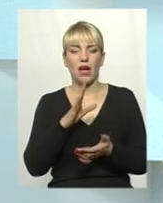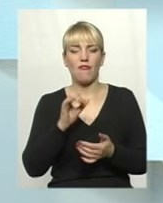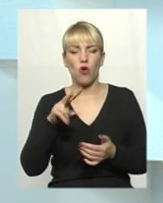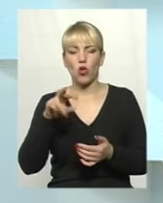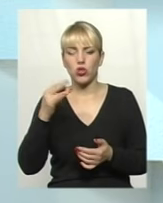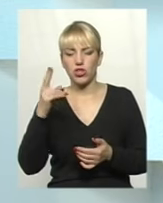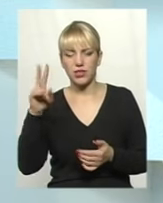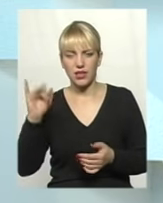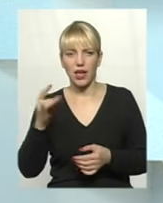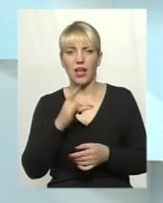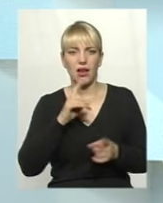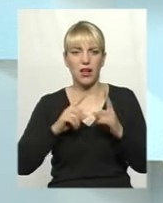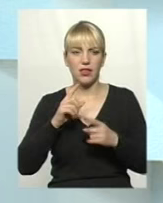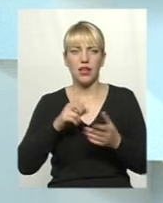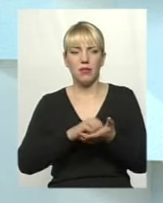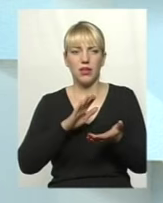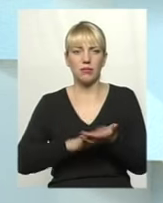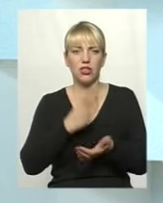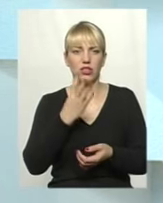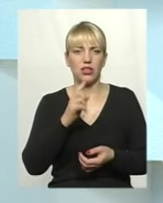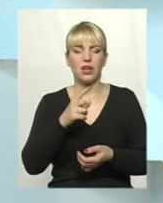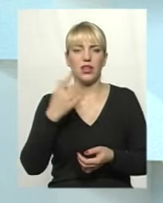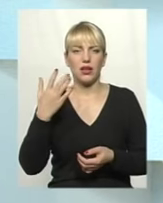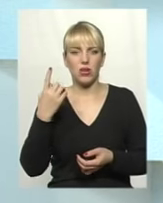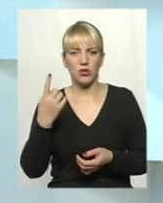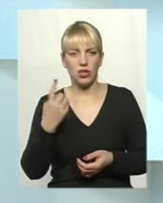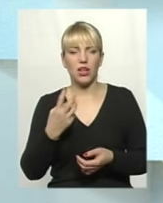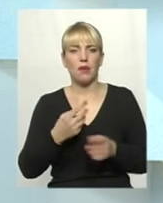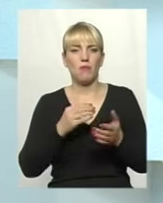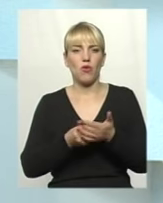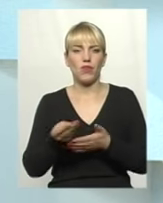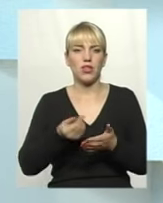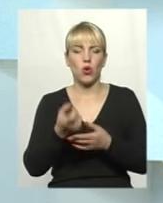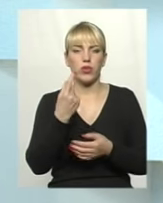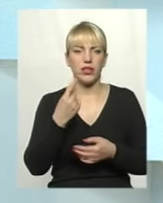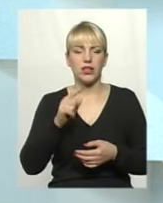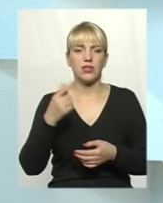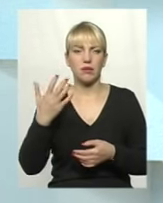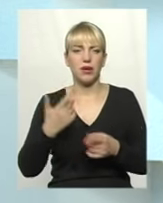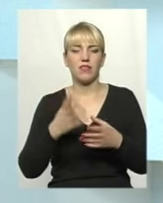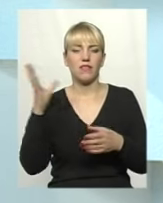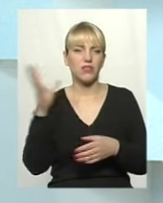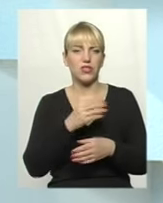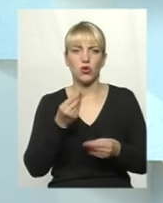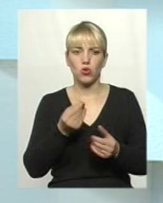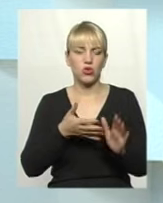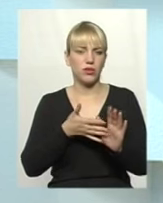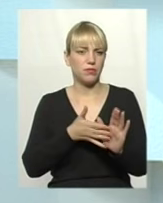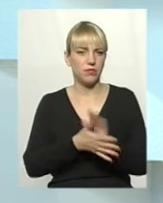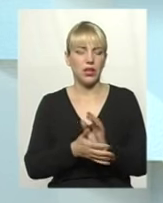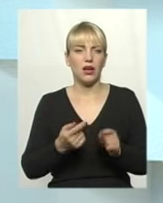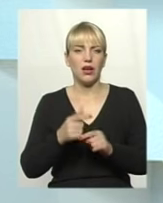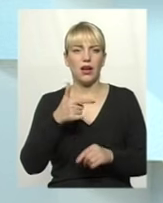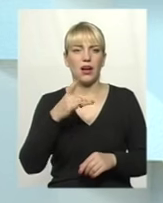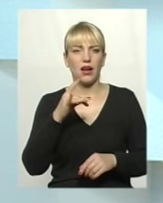передбачено 14,4 мільйона, профінансовано 11,2 мільйона, 100% всі кошти освоєні. Ганопільська